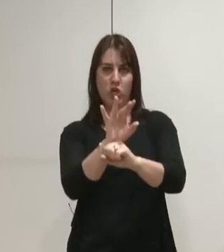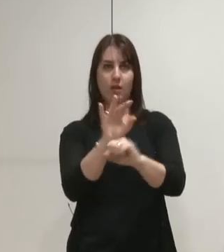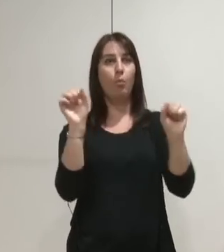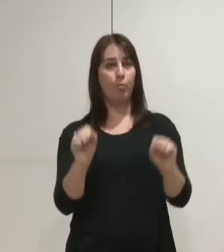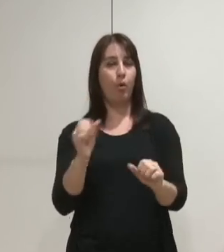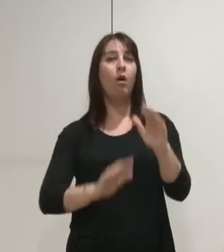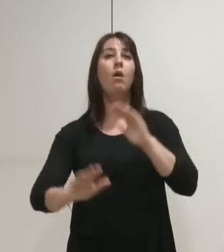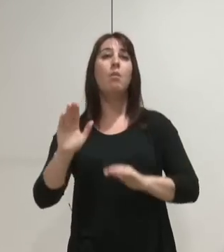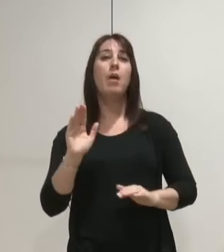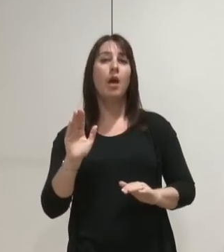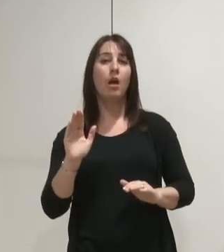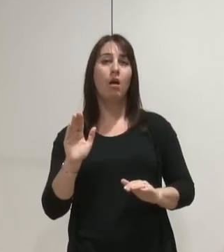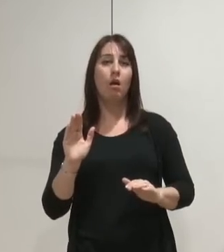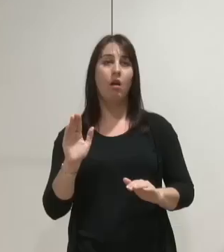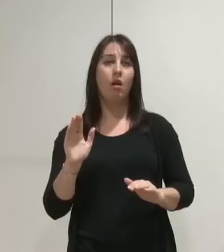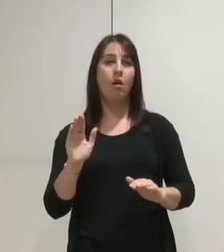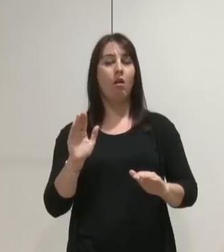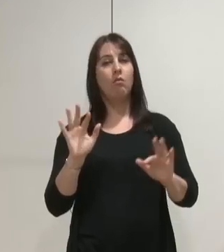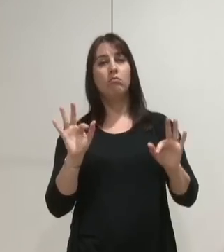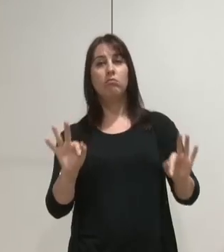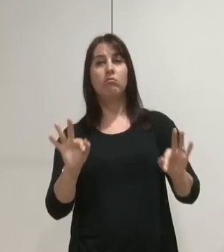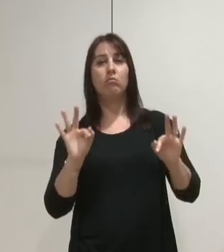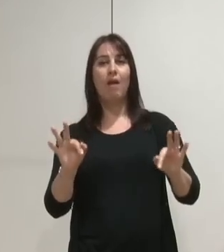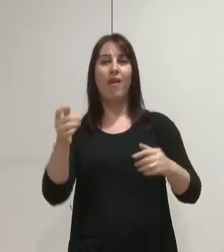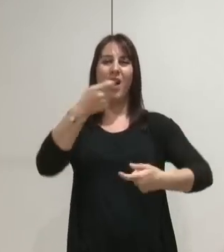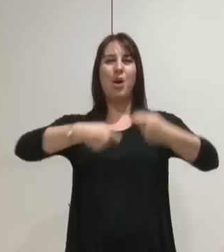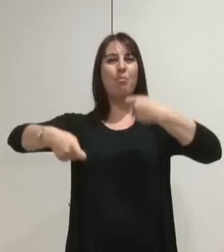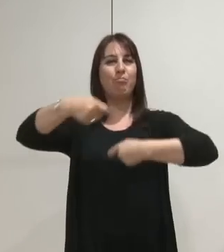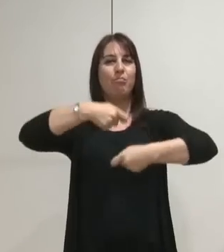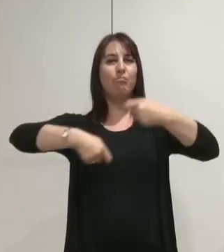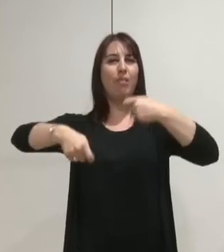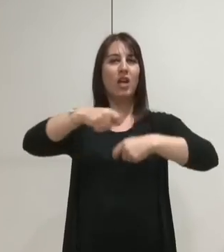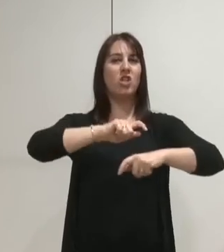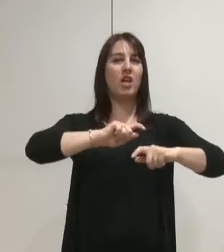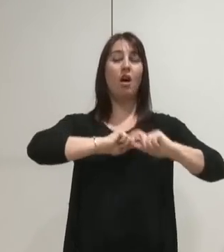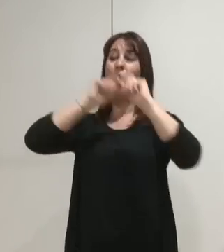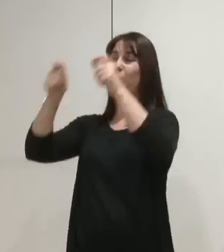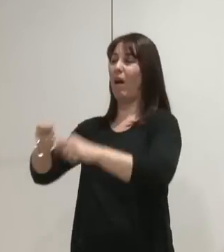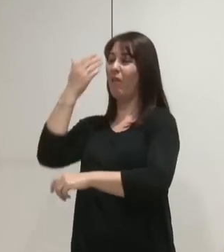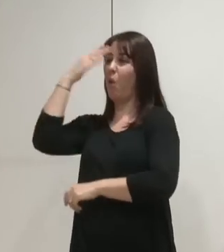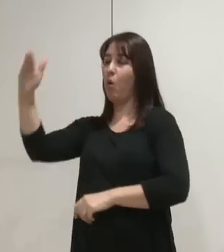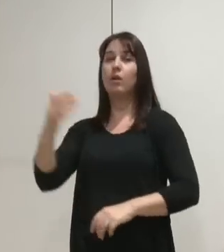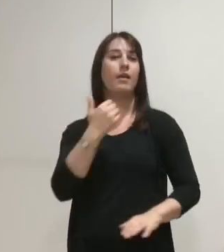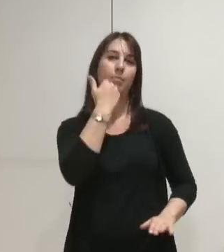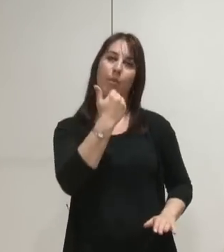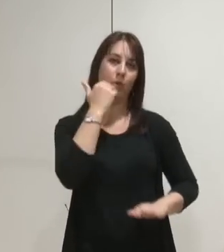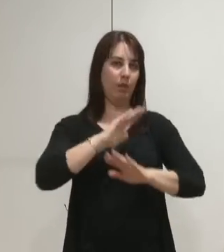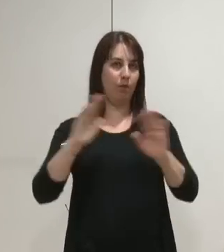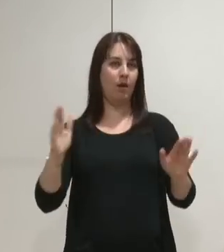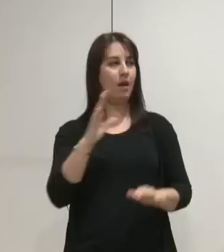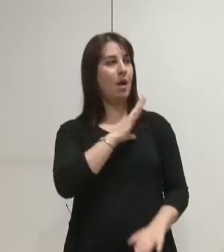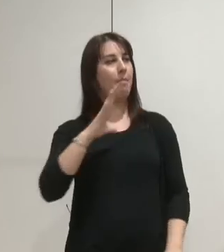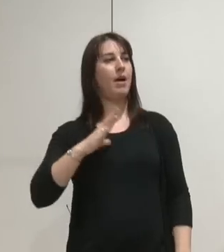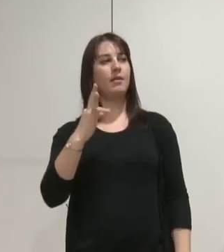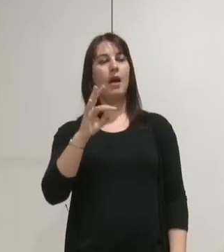en aucun cas elle ne peut attribuer le marché à quelqu'un d'autre comme l'a rappelé ma Tavel dans